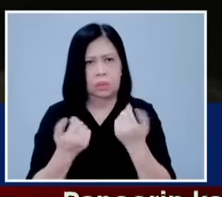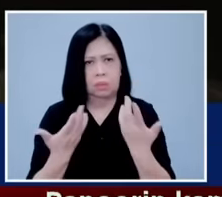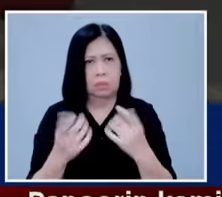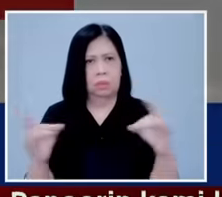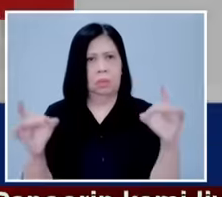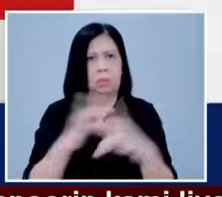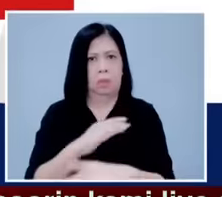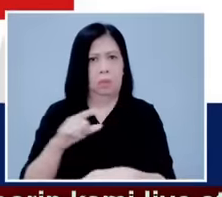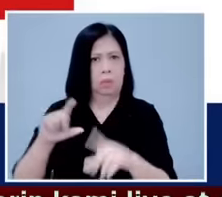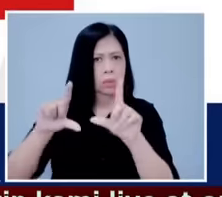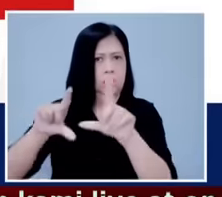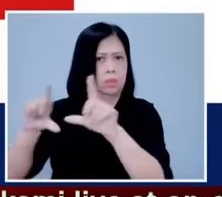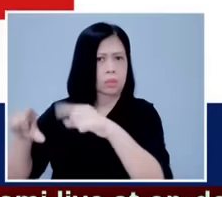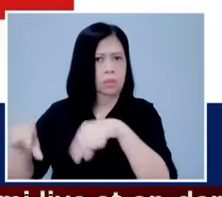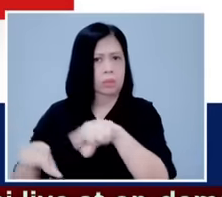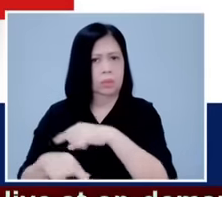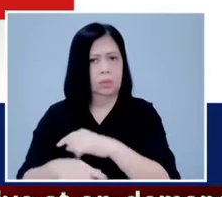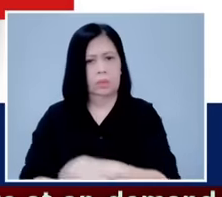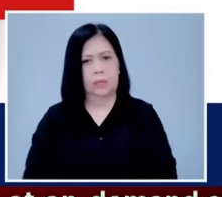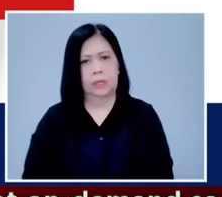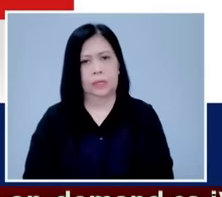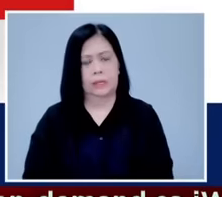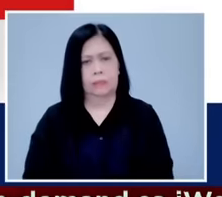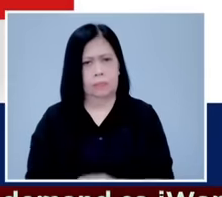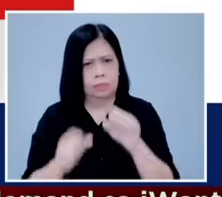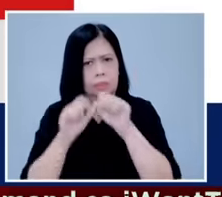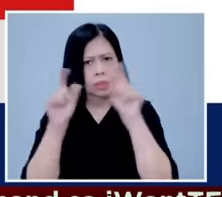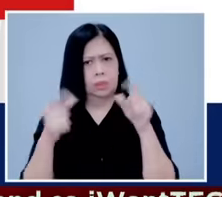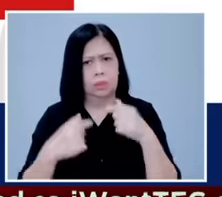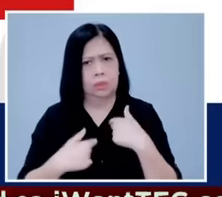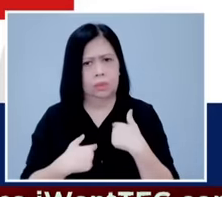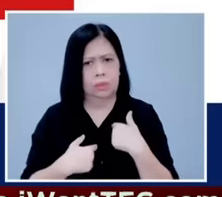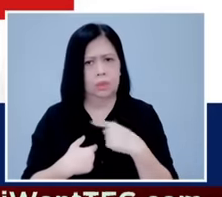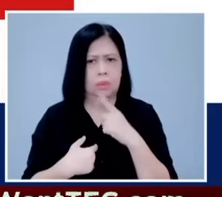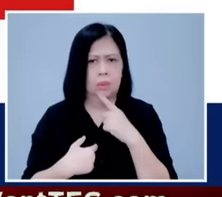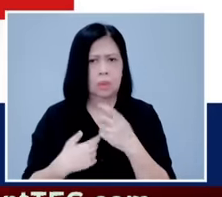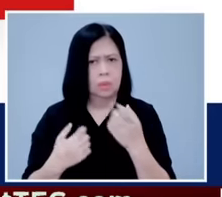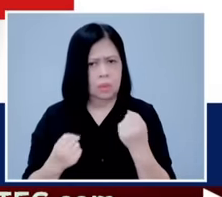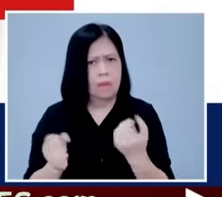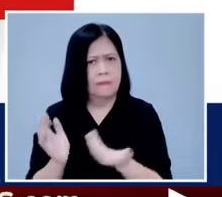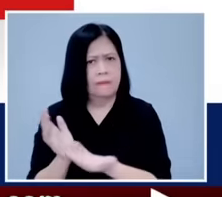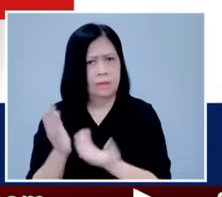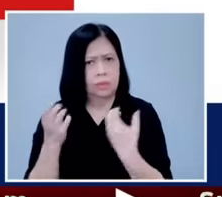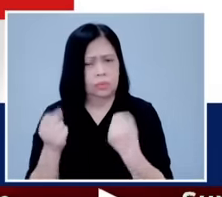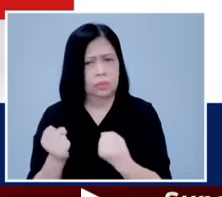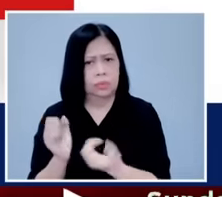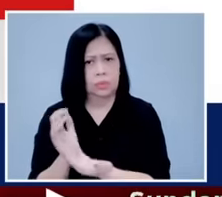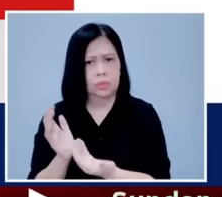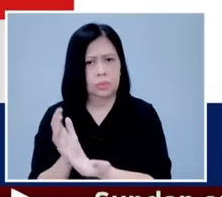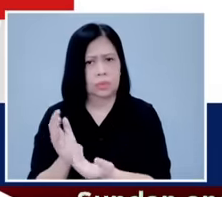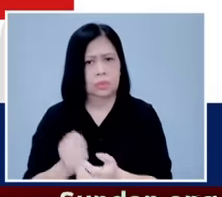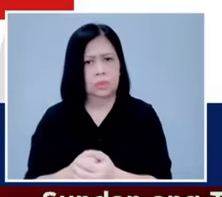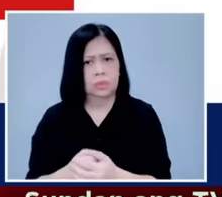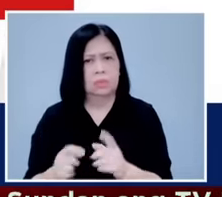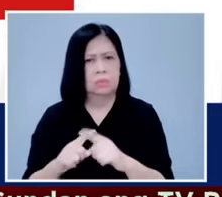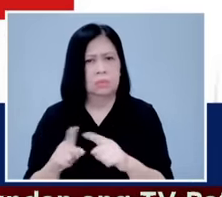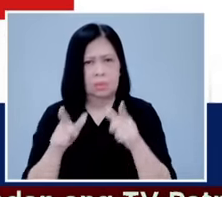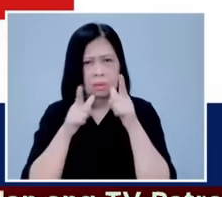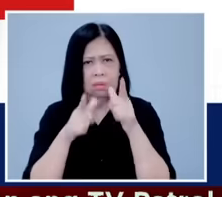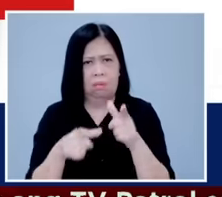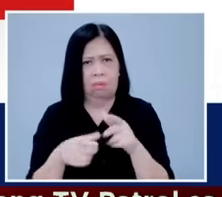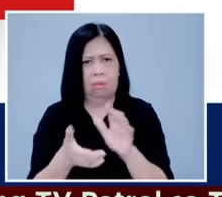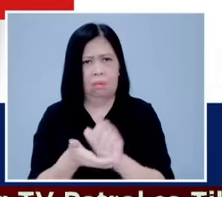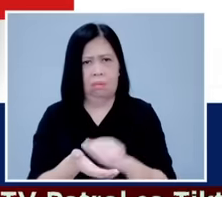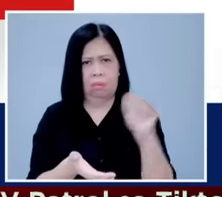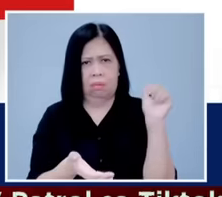mga sospek. Nabigla po ako. Masyado pong malakas ang ebidensya namin pero parang